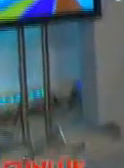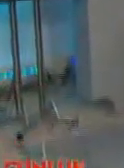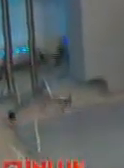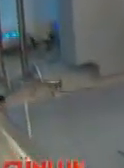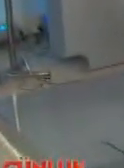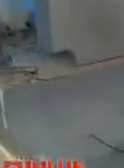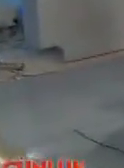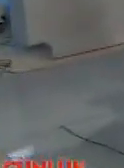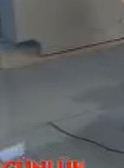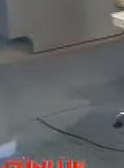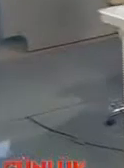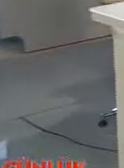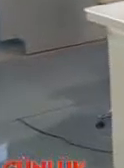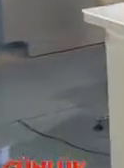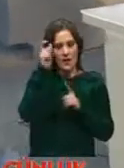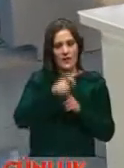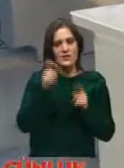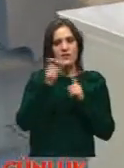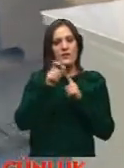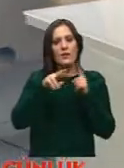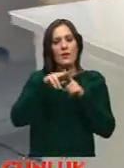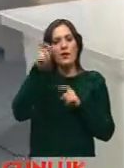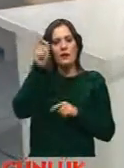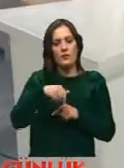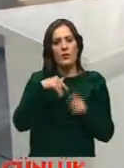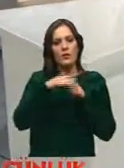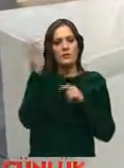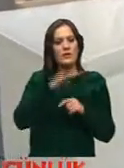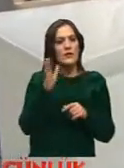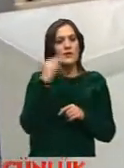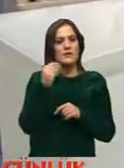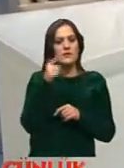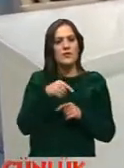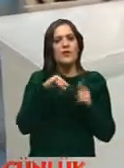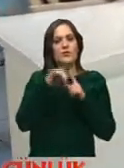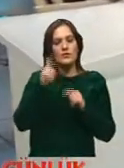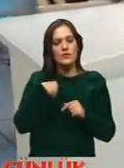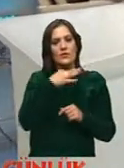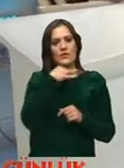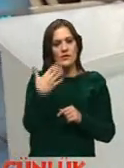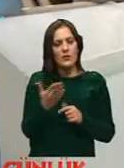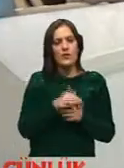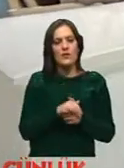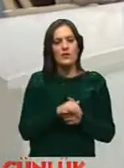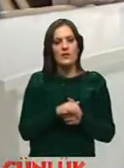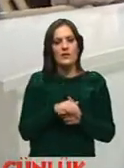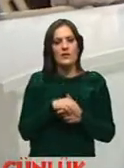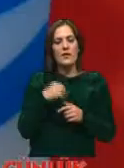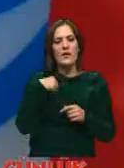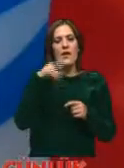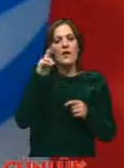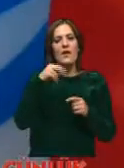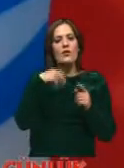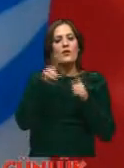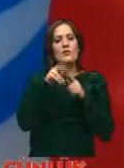Efendim, Atilla Çağdaş Değer ve Çiğdem Aytepe, hoş geldiniz. Nasılsınız? Hoş bulduk. Hoş bulduk. Teşekkür ederiz. Devlet